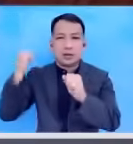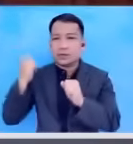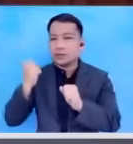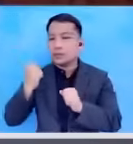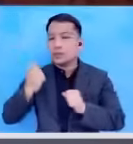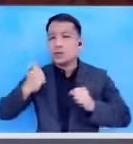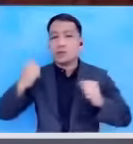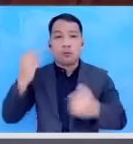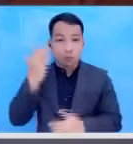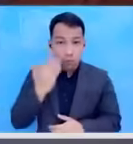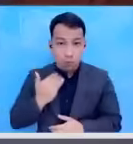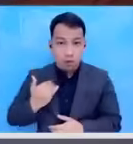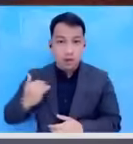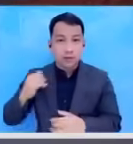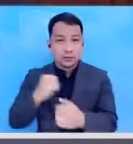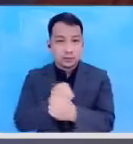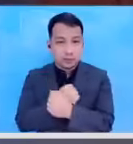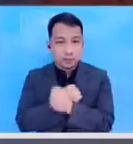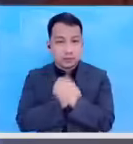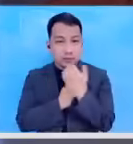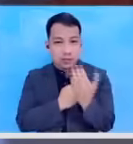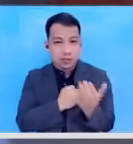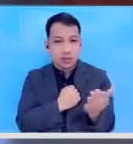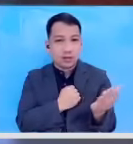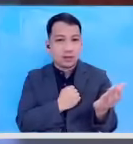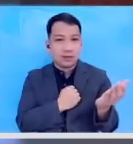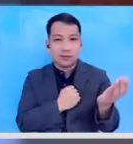Dahil mahal kita,